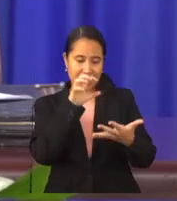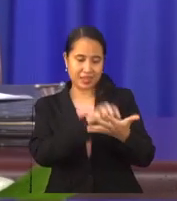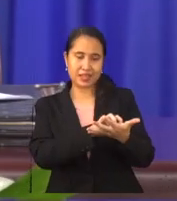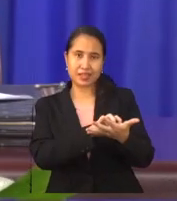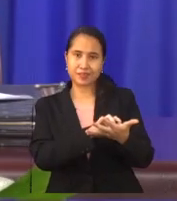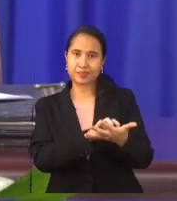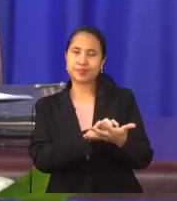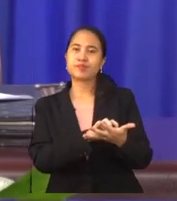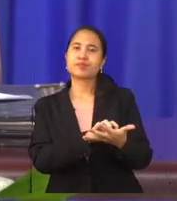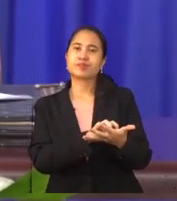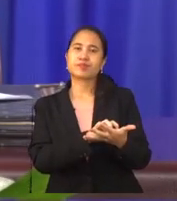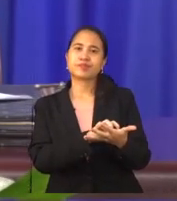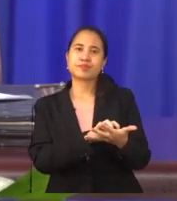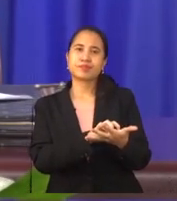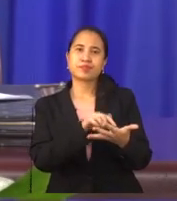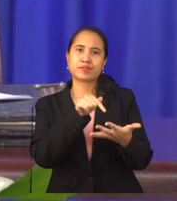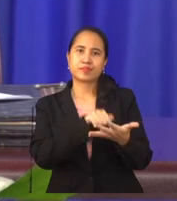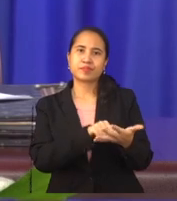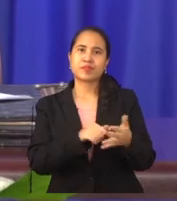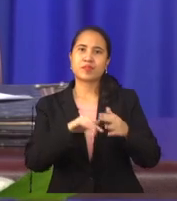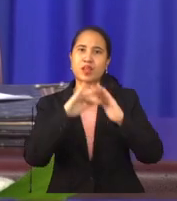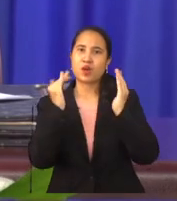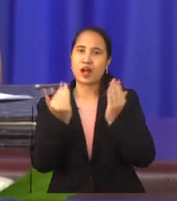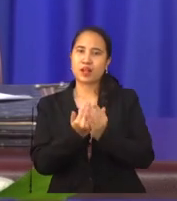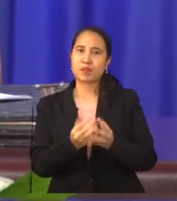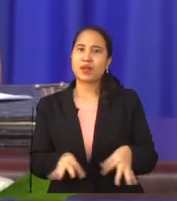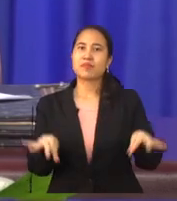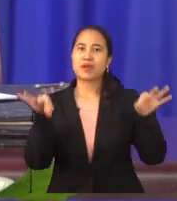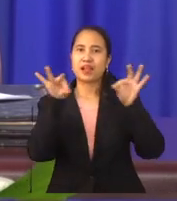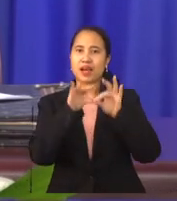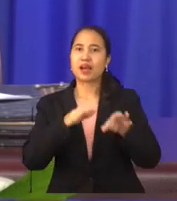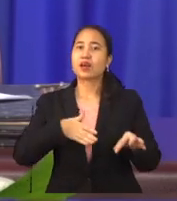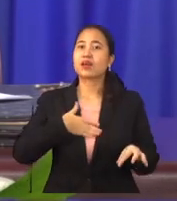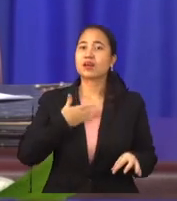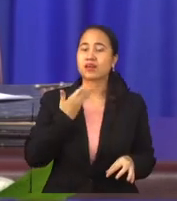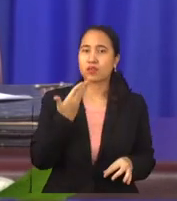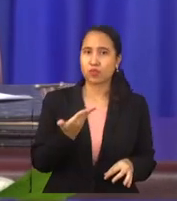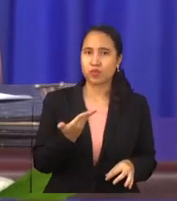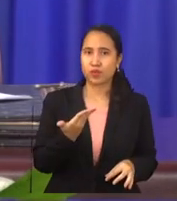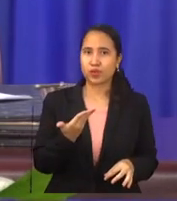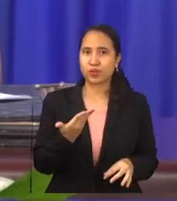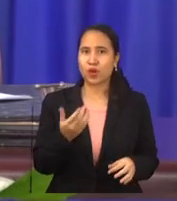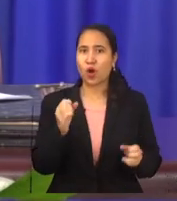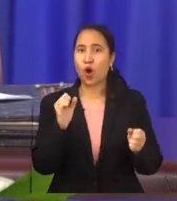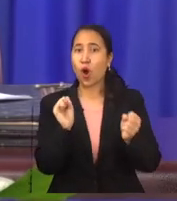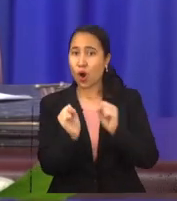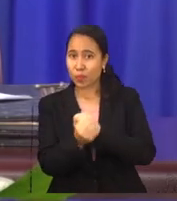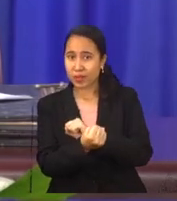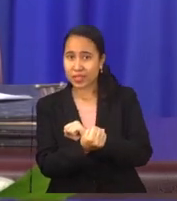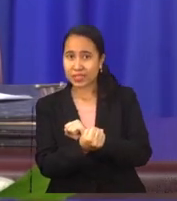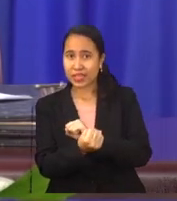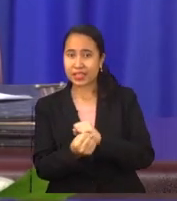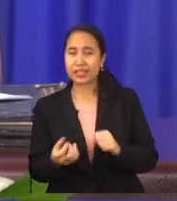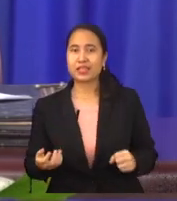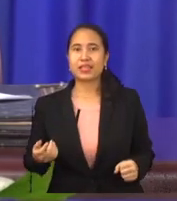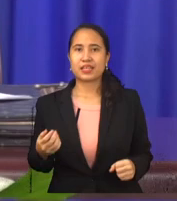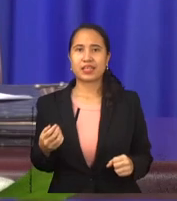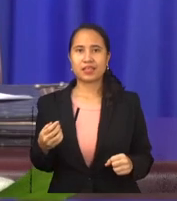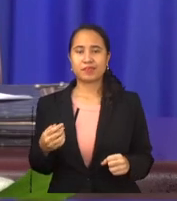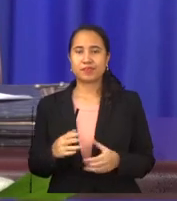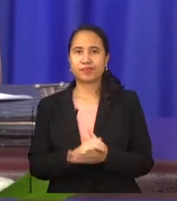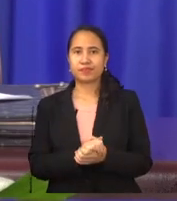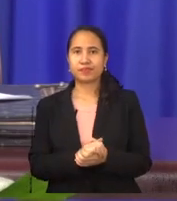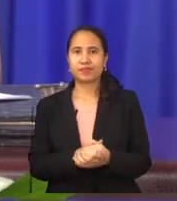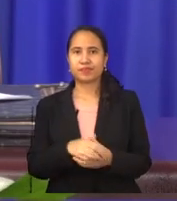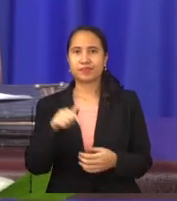procedures kunnen opvattingen over het algemeen belang worden omgezet in algemeen geldende rechtsnormen, mits dit geschiet